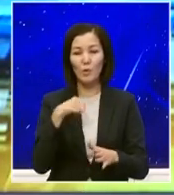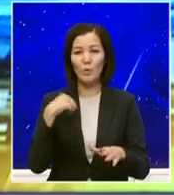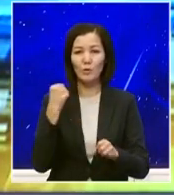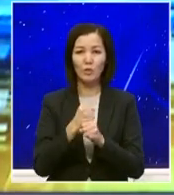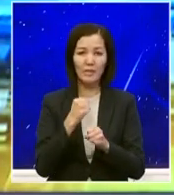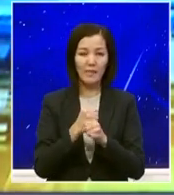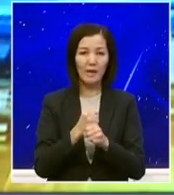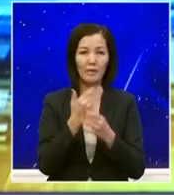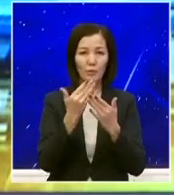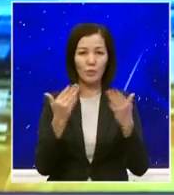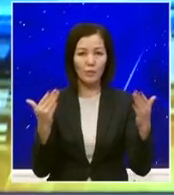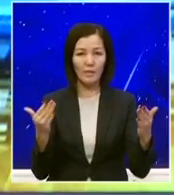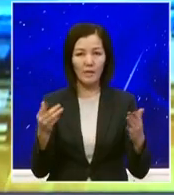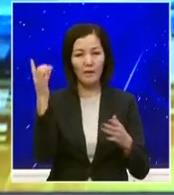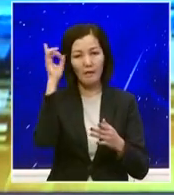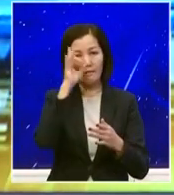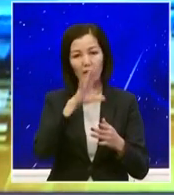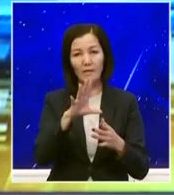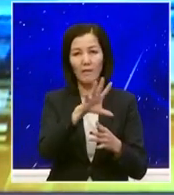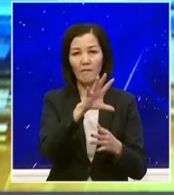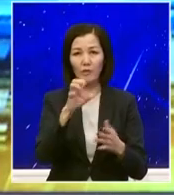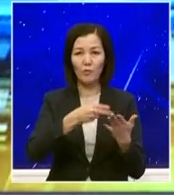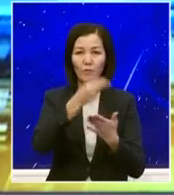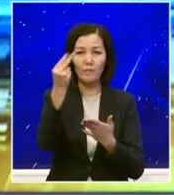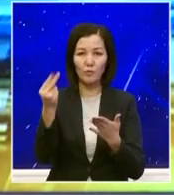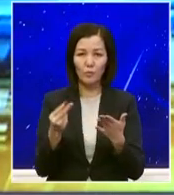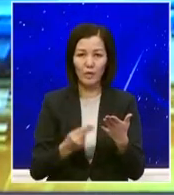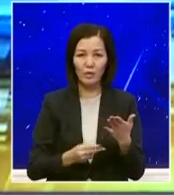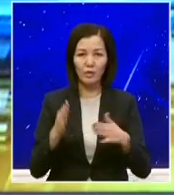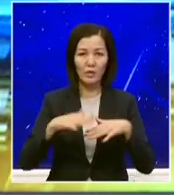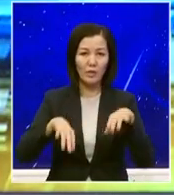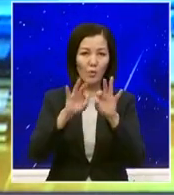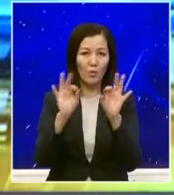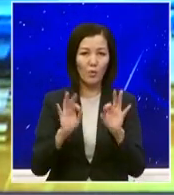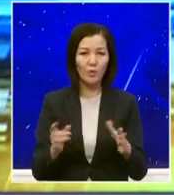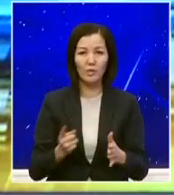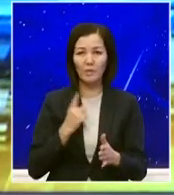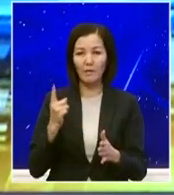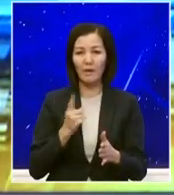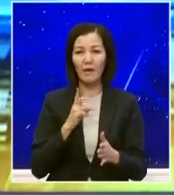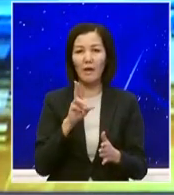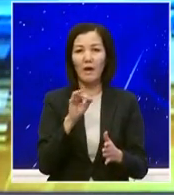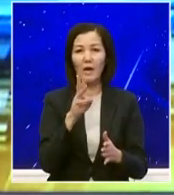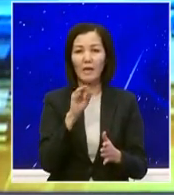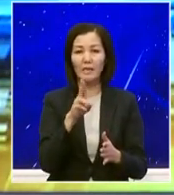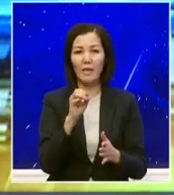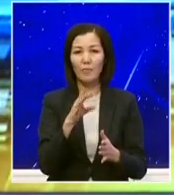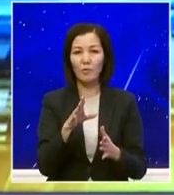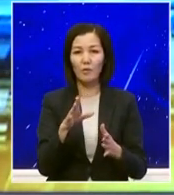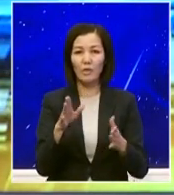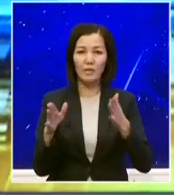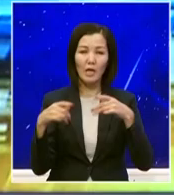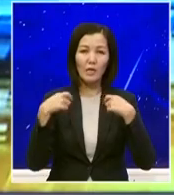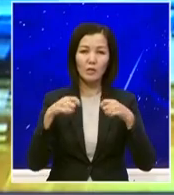шыққан туындылар. Танымал фотограф, суретші әрі сәулетші, сондая қол өнер шебері. Қарасай аудандағы апорт сауда кешенінде